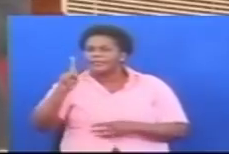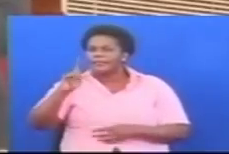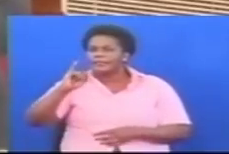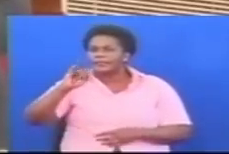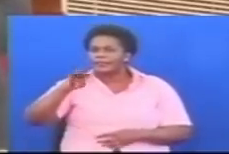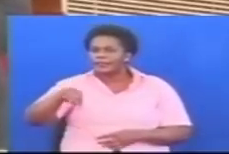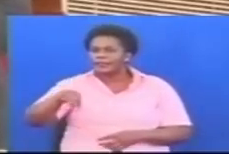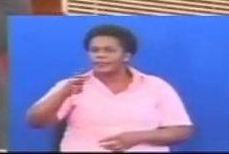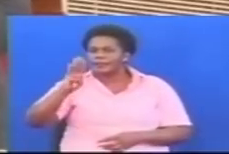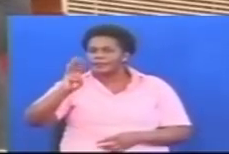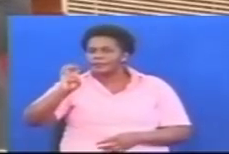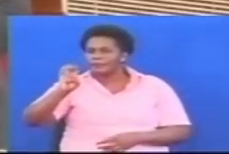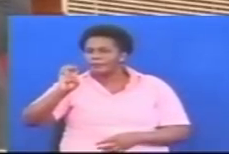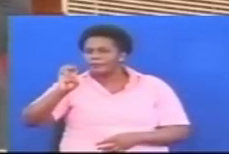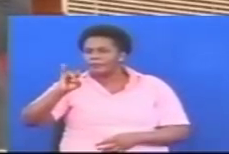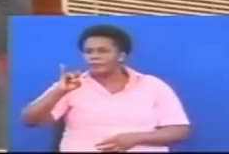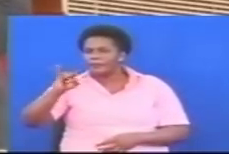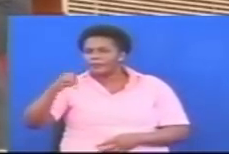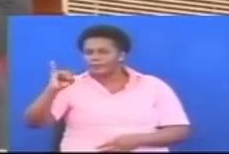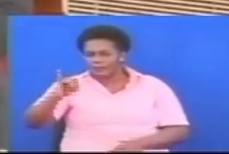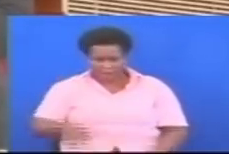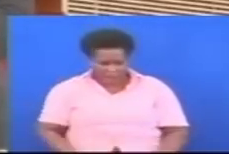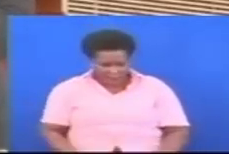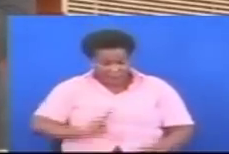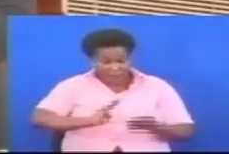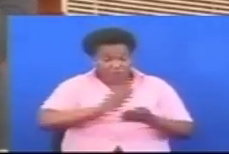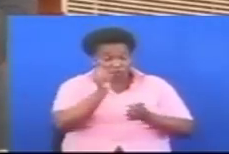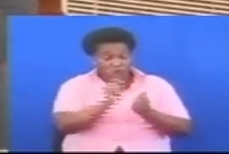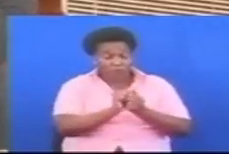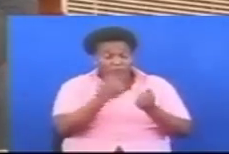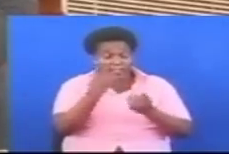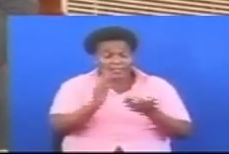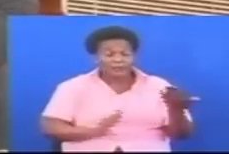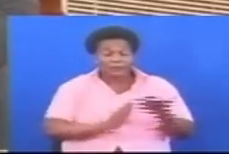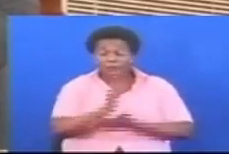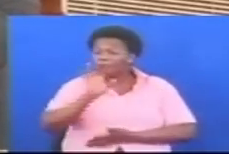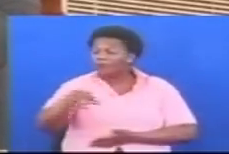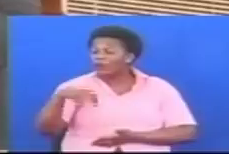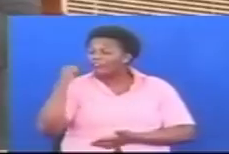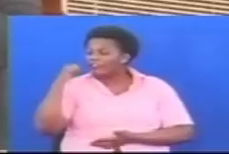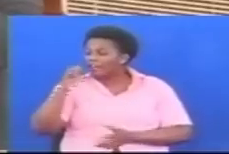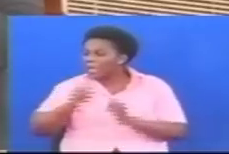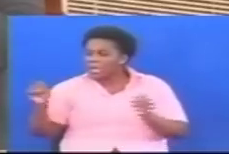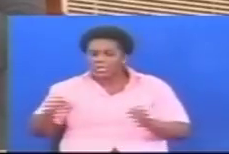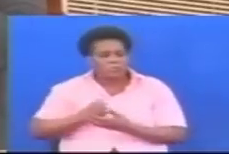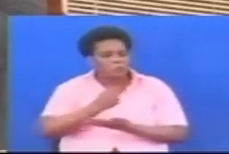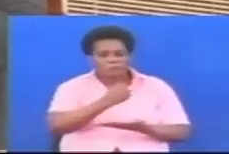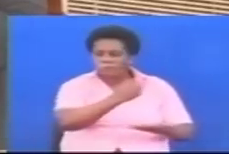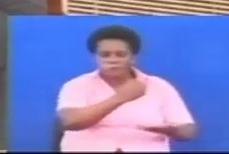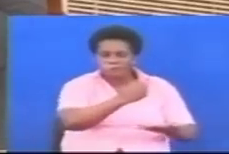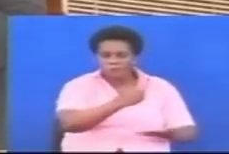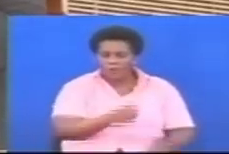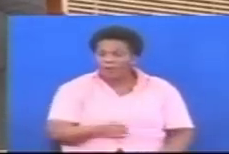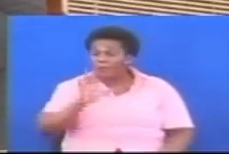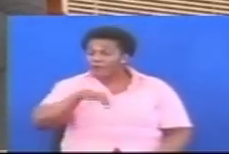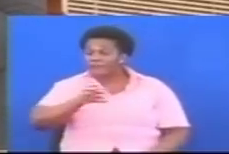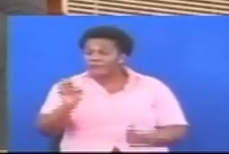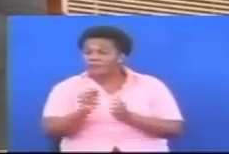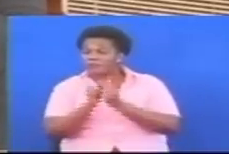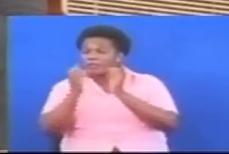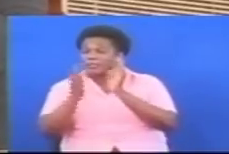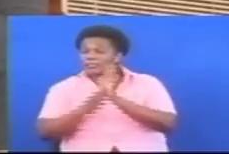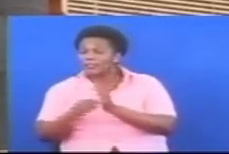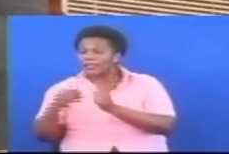2018-2019 ziliidhinishwa shilingi bilioni 14, lakini hazikutoka hata shilingi. Kwa mwaka